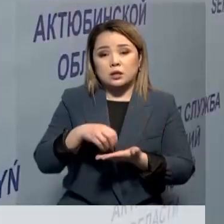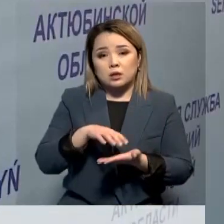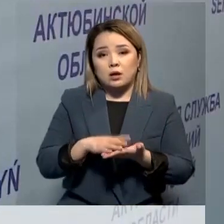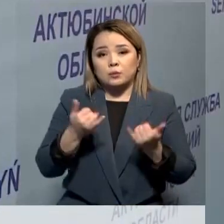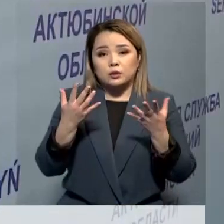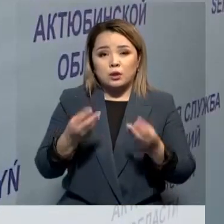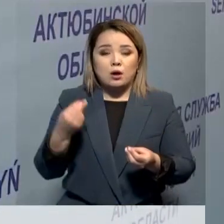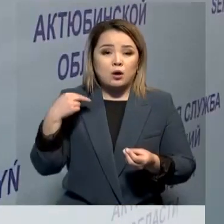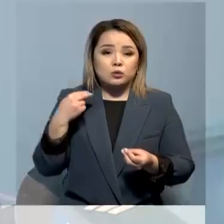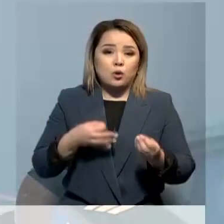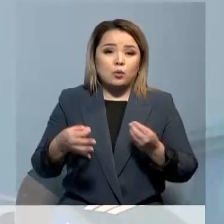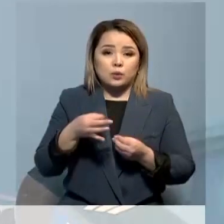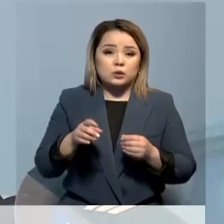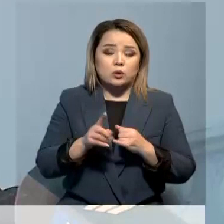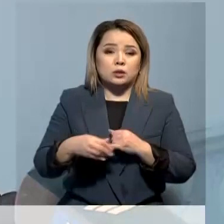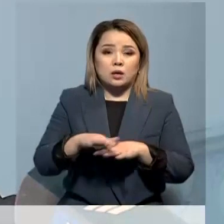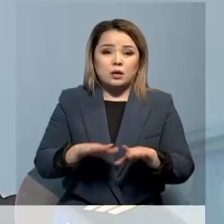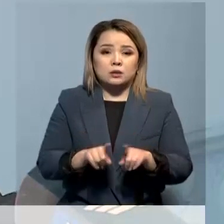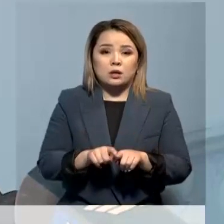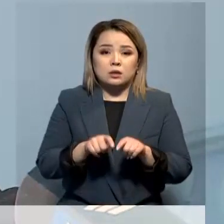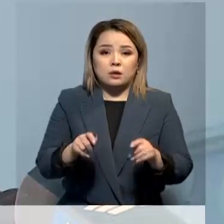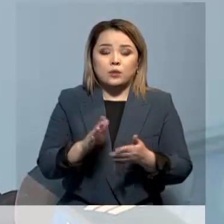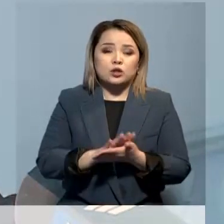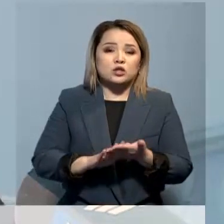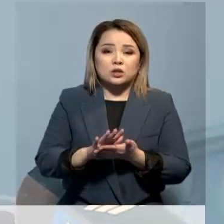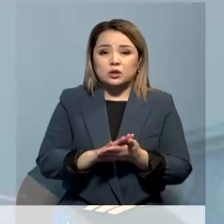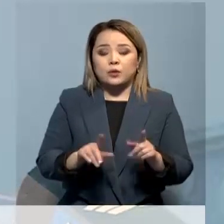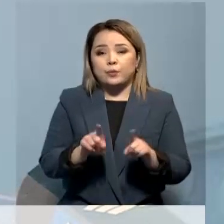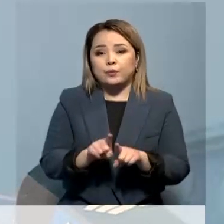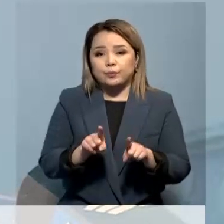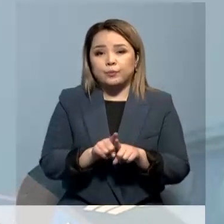таңда Ақтөбе облысы біз жасыл аймақтамыз, сондықтан ешқандай жаңағы